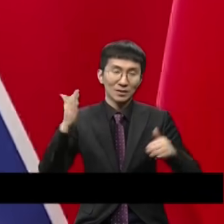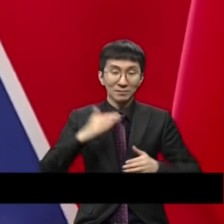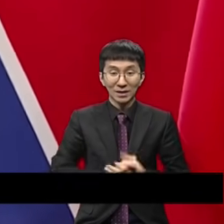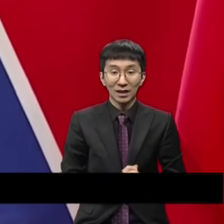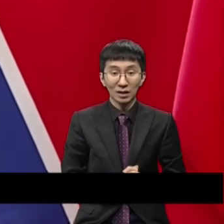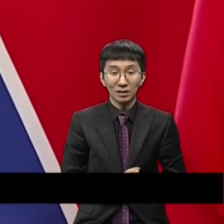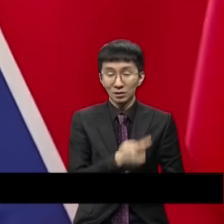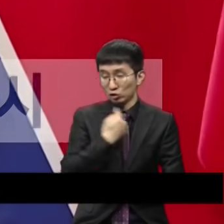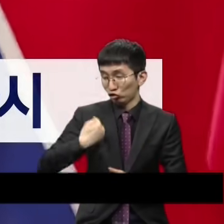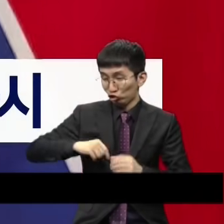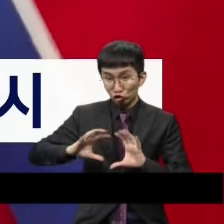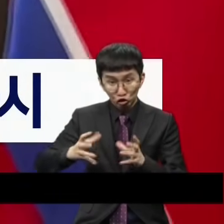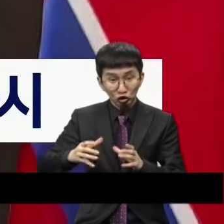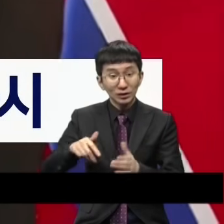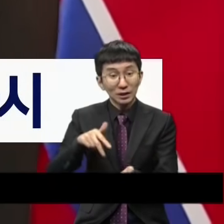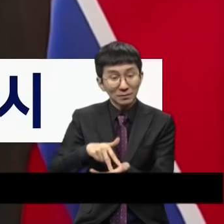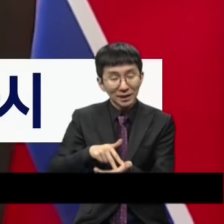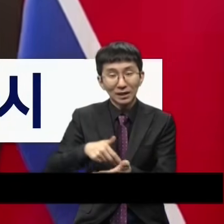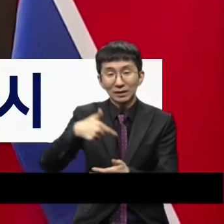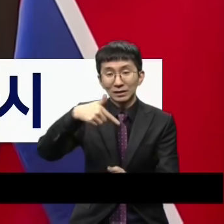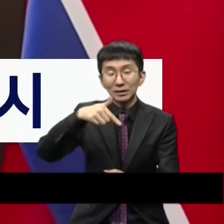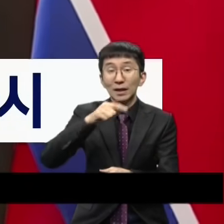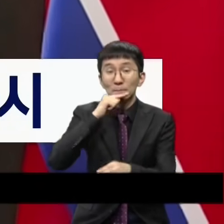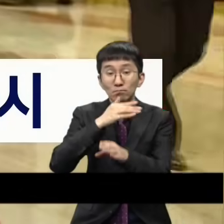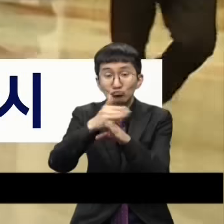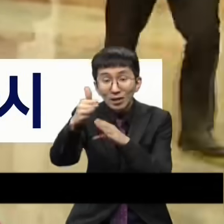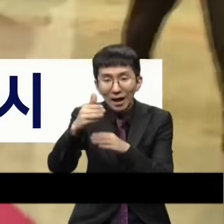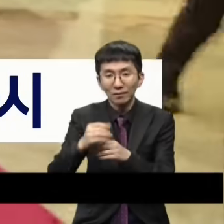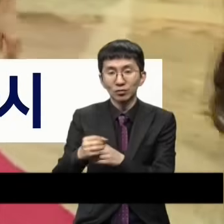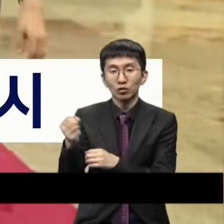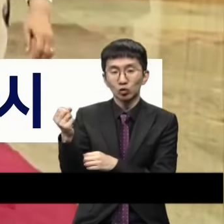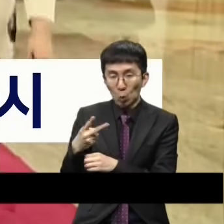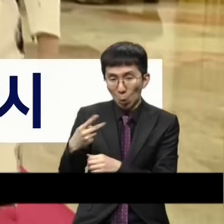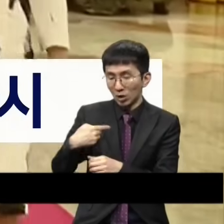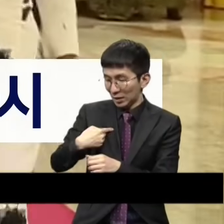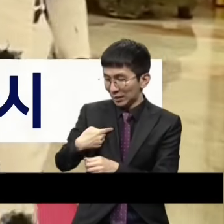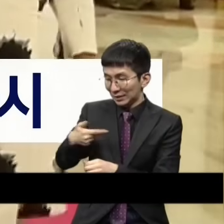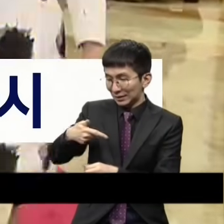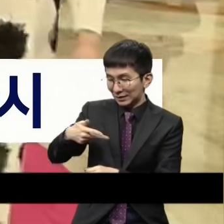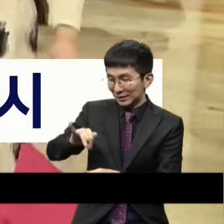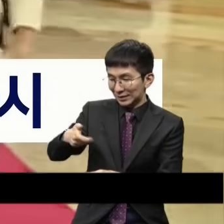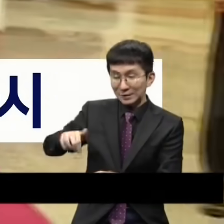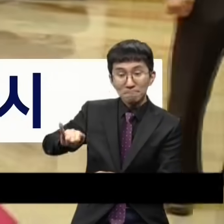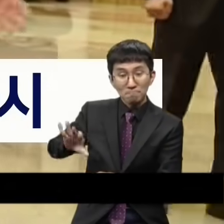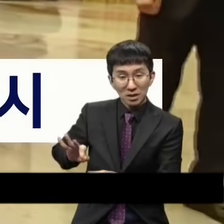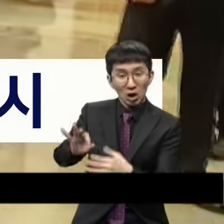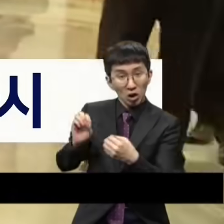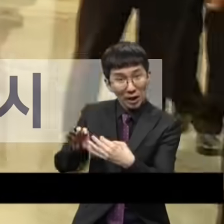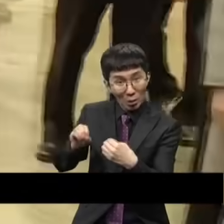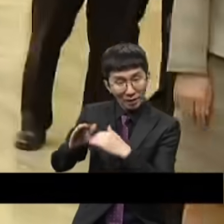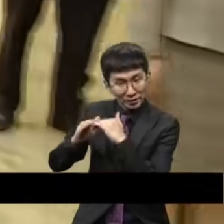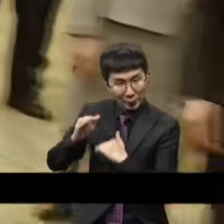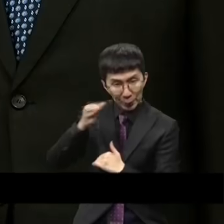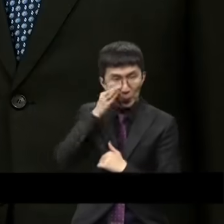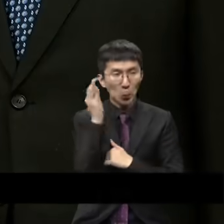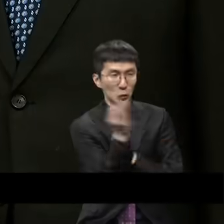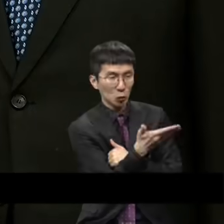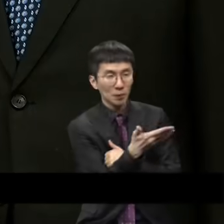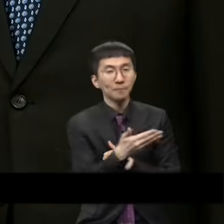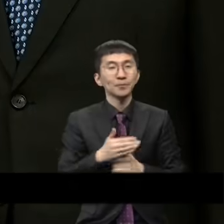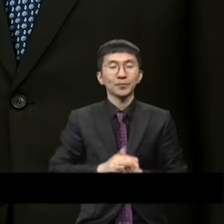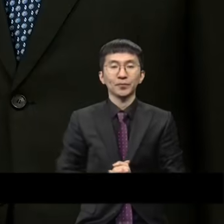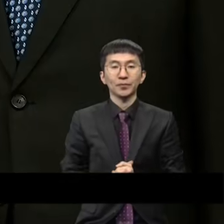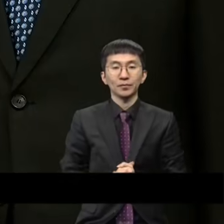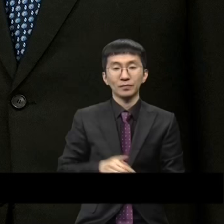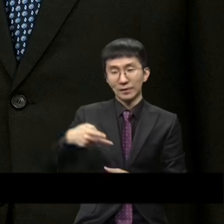중국은 시진핑 주석과 김정은 위원장의 구두 친서 교환 사실을 공개하면서 북한과 밀착하는 모습도 과시했습니다.